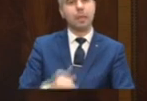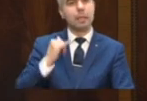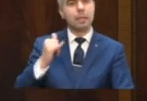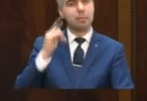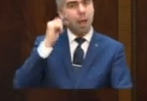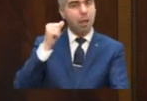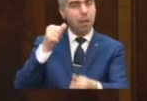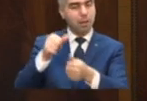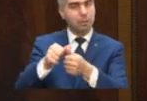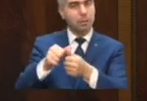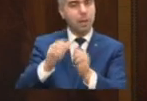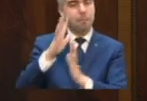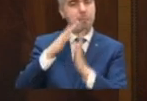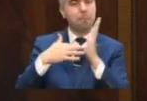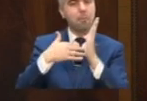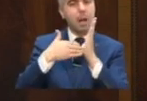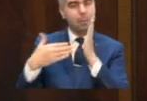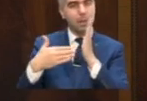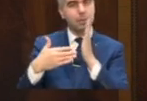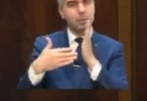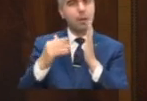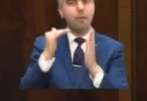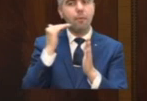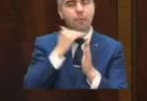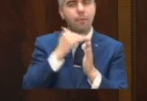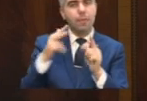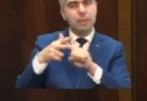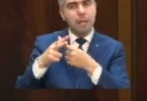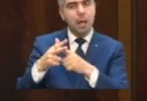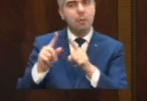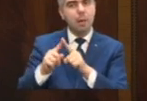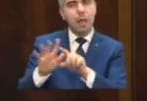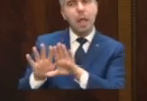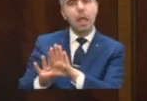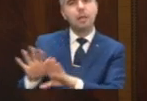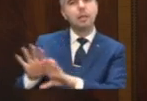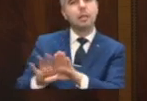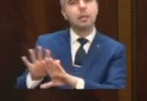معكم برنامج تنزيل مخطط التسريع الصناعي بجهة سوس مسا،